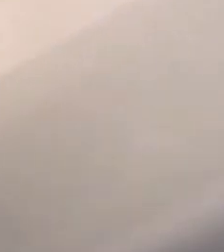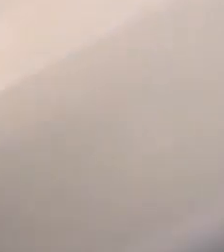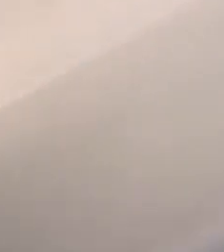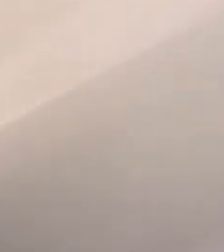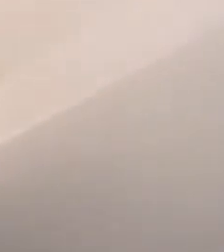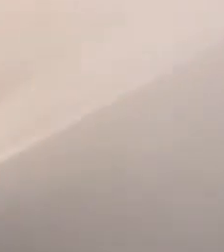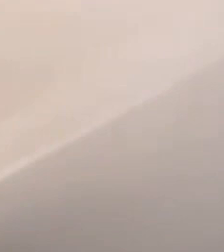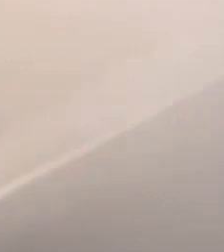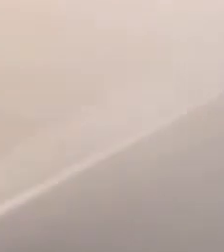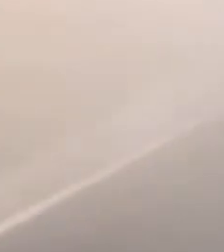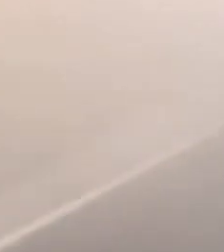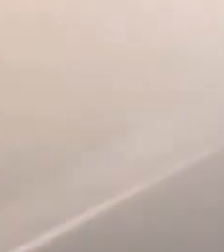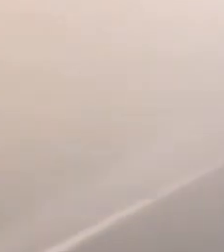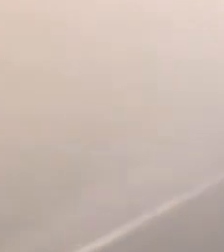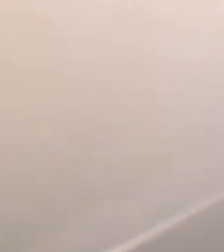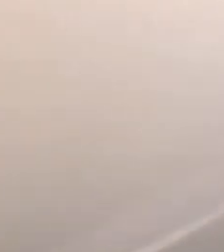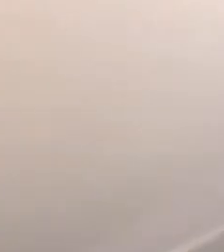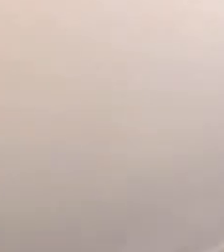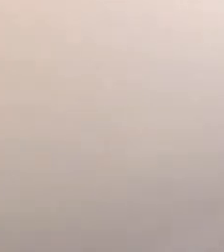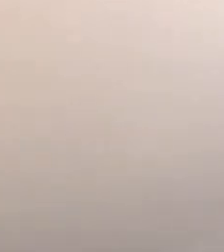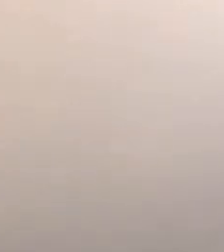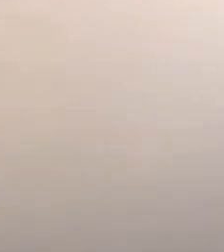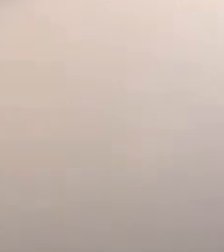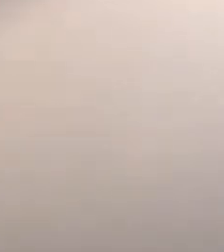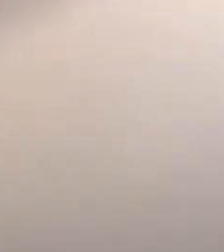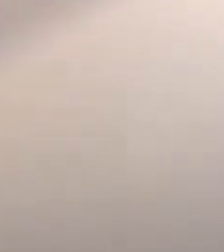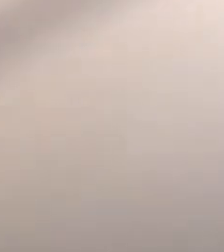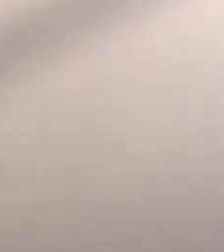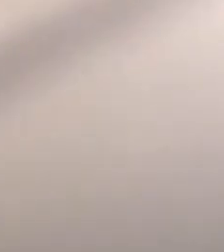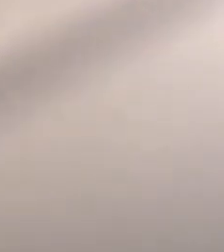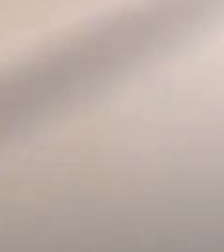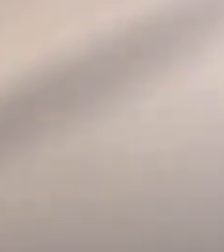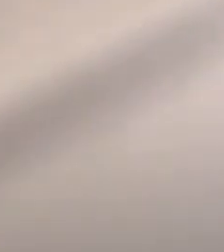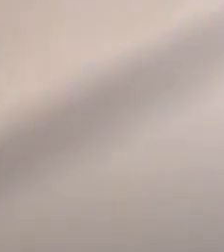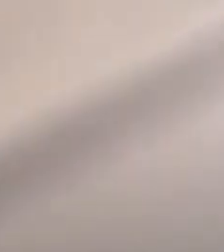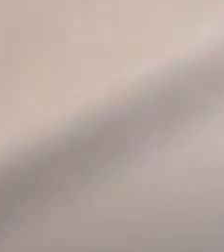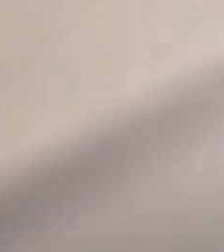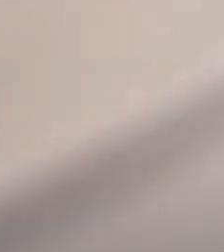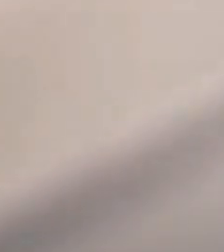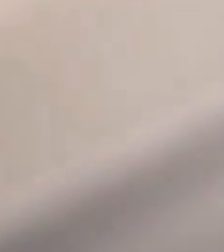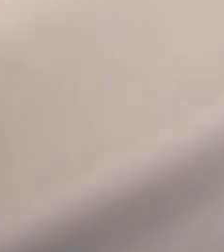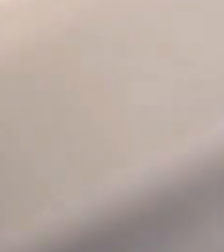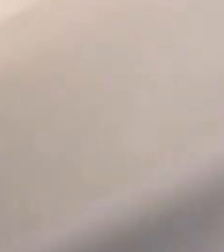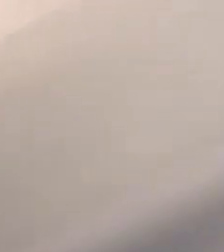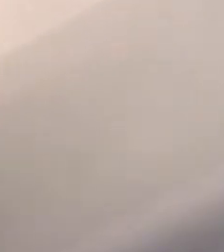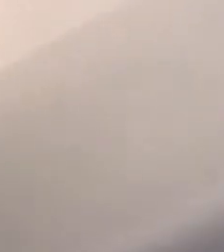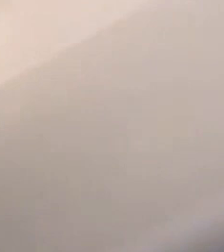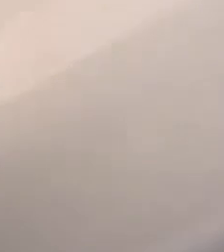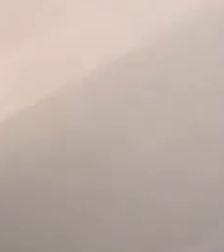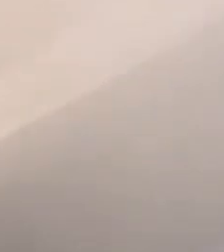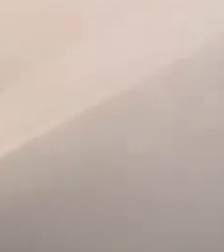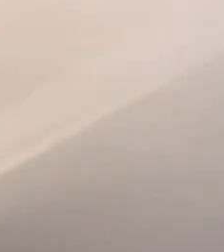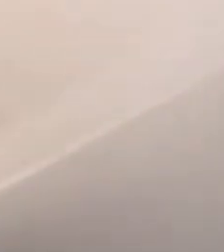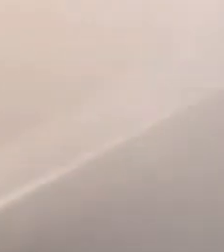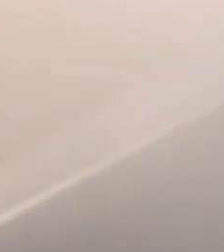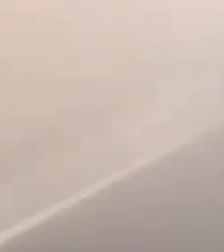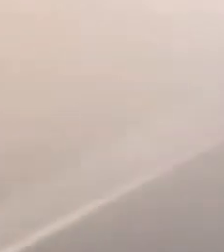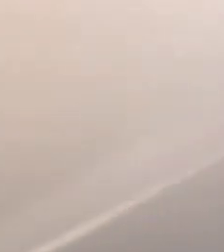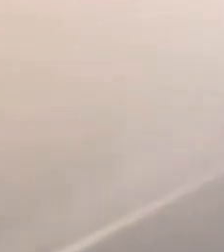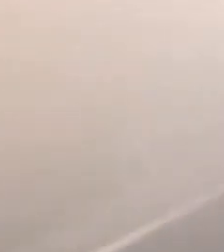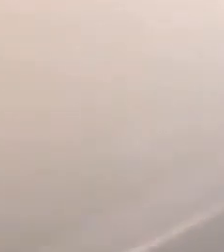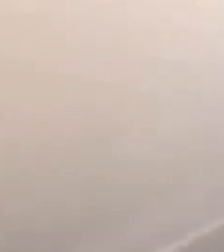ang mga balita. Kaya para sa pinakasariwang balita, mag-subscribe kayo sa aming YouTube channel. Para sa mga kapuso